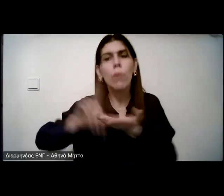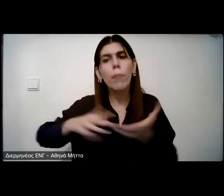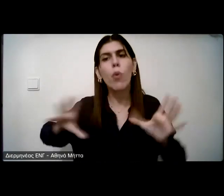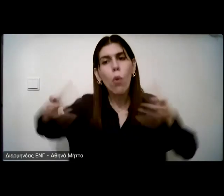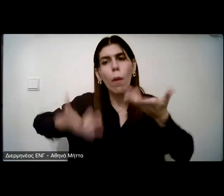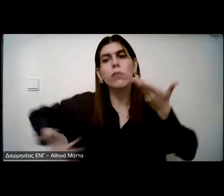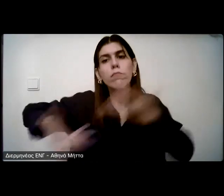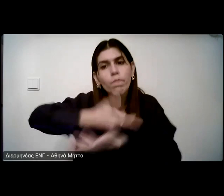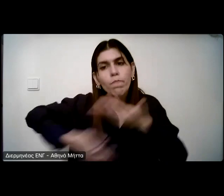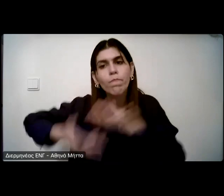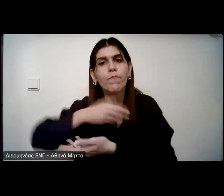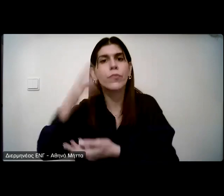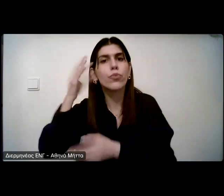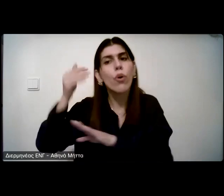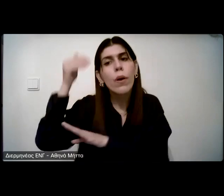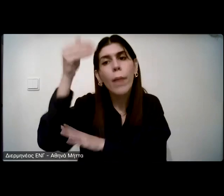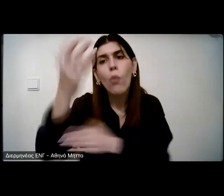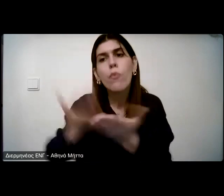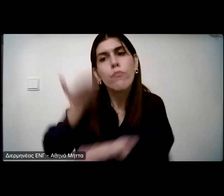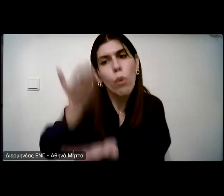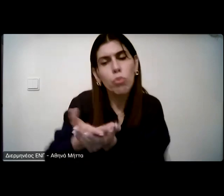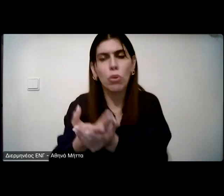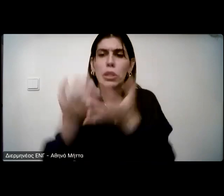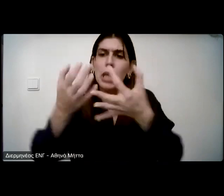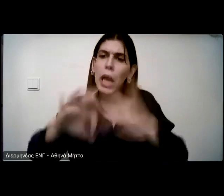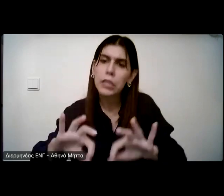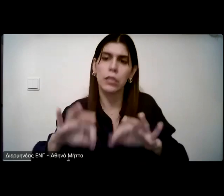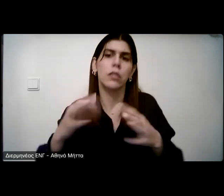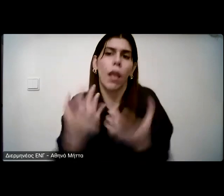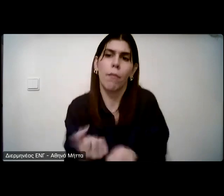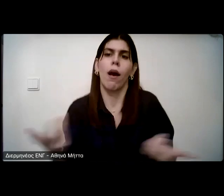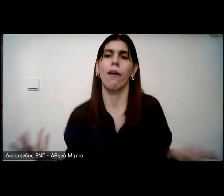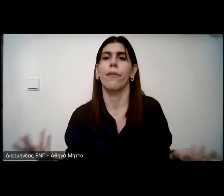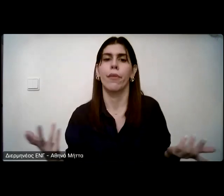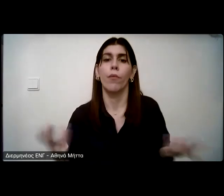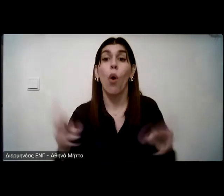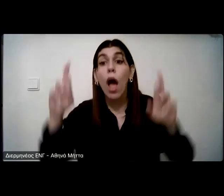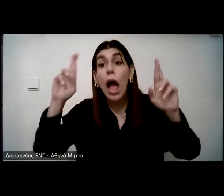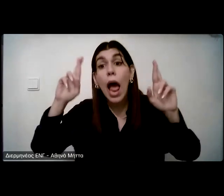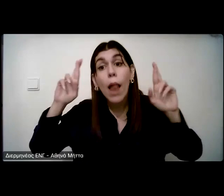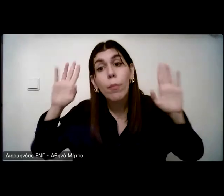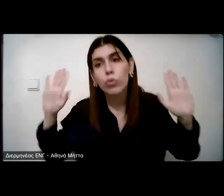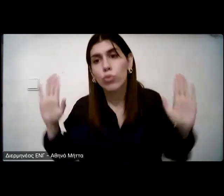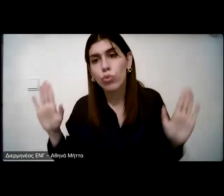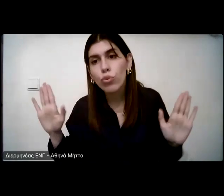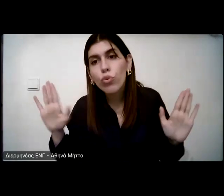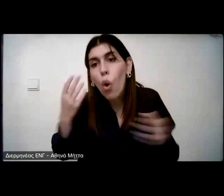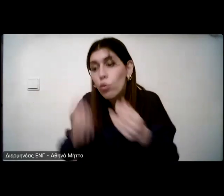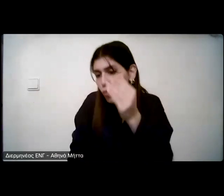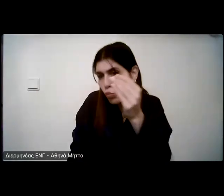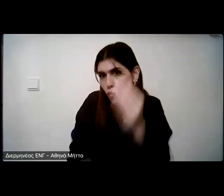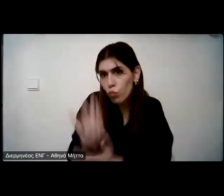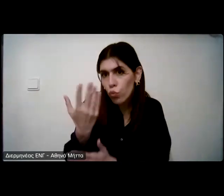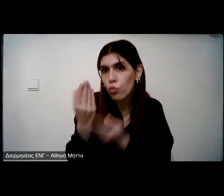και προτάσεις για να το δούμε. Εκείνο που δεν θα γίνει δεκτό, ελπίζω και εύχομαι, είναι να έχουμε μια νέου